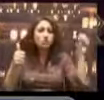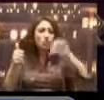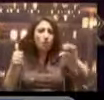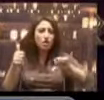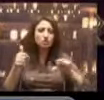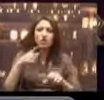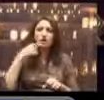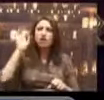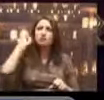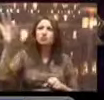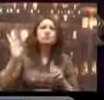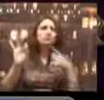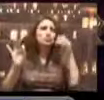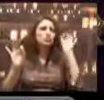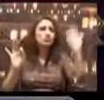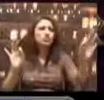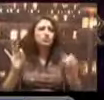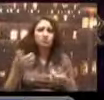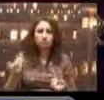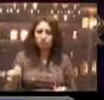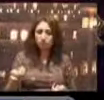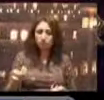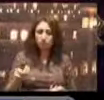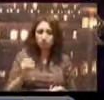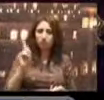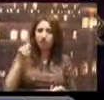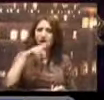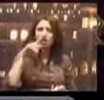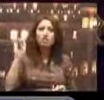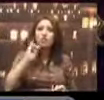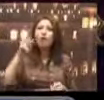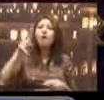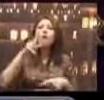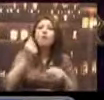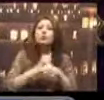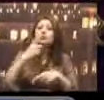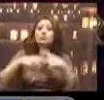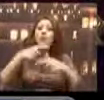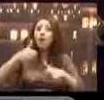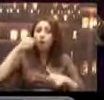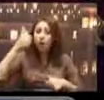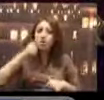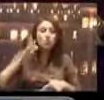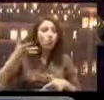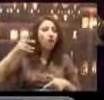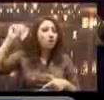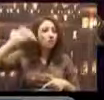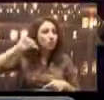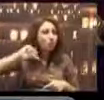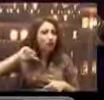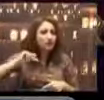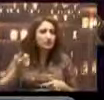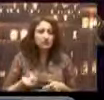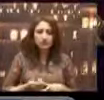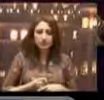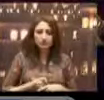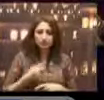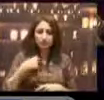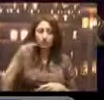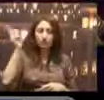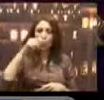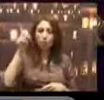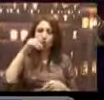فيه، مش مهم اللي بيعمله، يعني دلوقتي كل دول فيجرز في المجتمع. انا كل يوم بتفرج